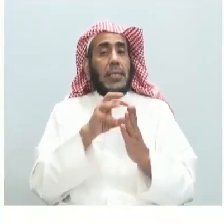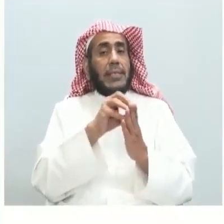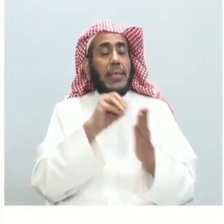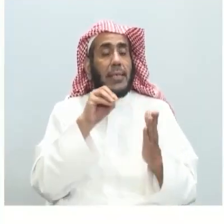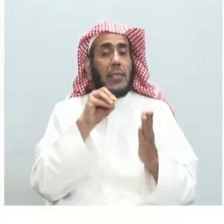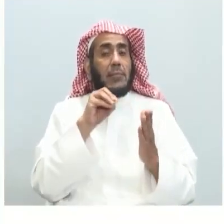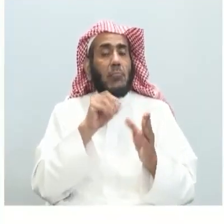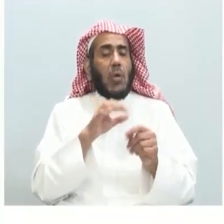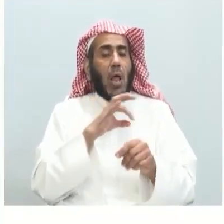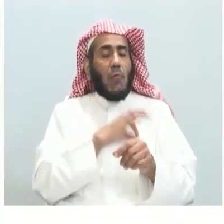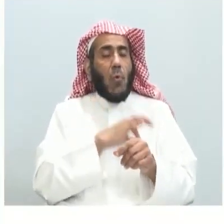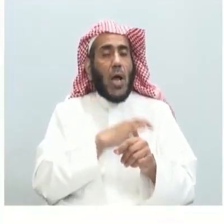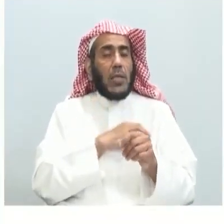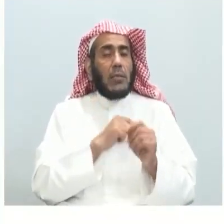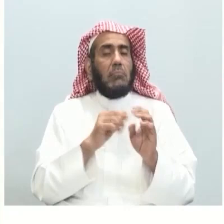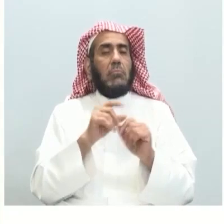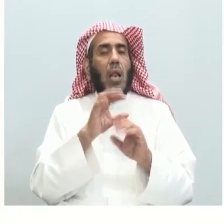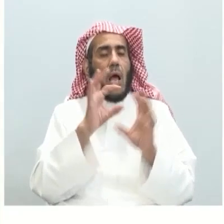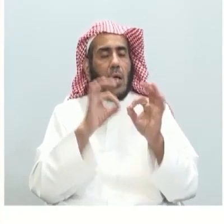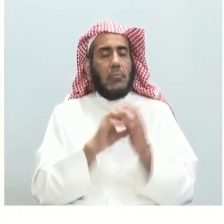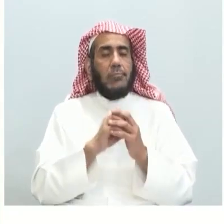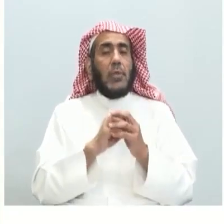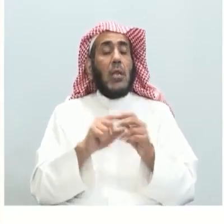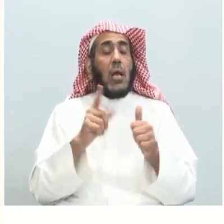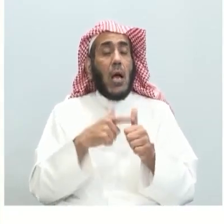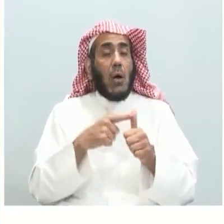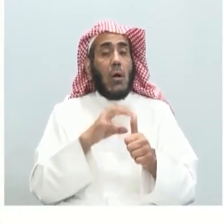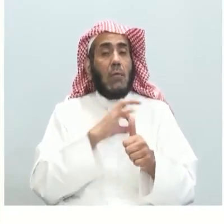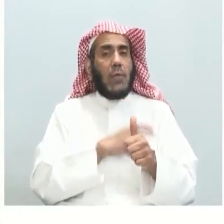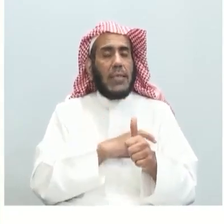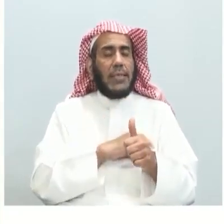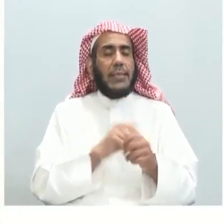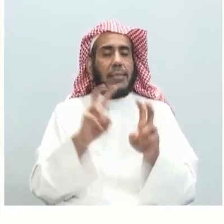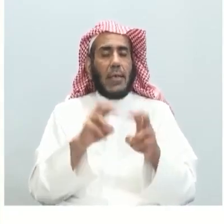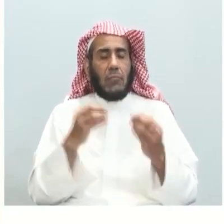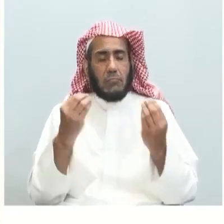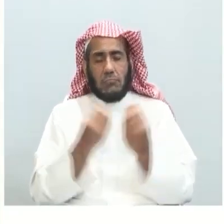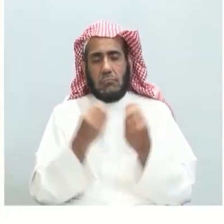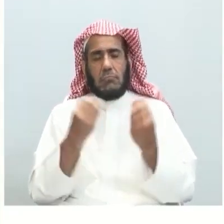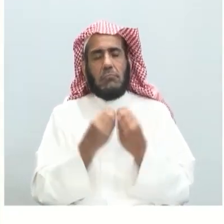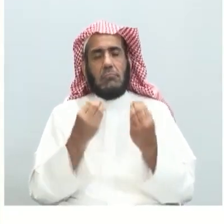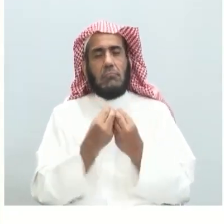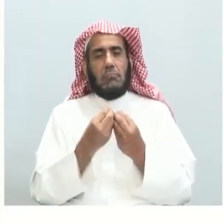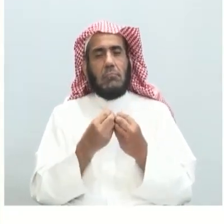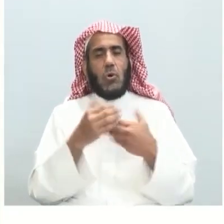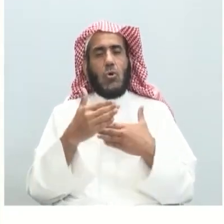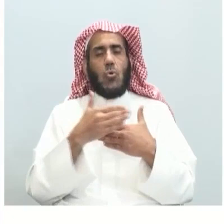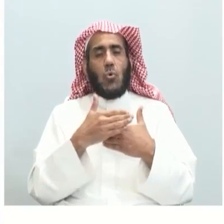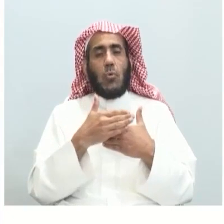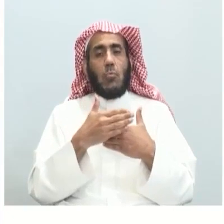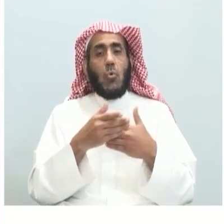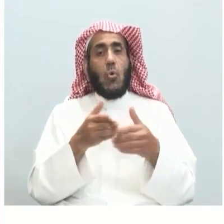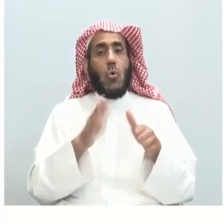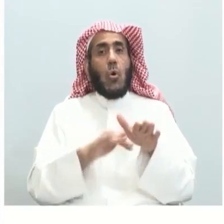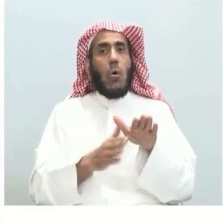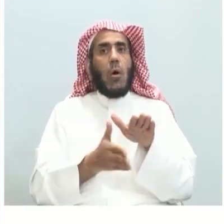واستنباط الفوائد من الايات التي معنا اول فائده نقف واياكم عليها قرب قيام الساعه